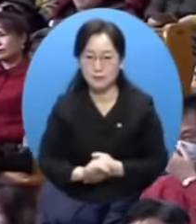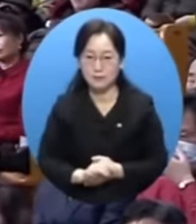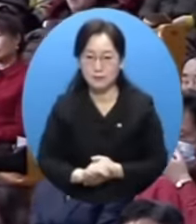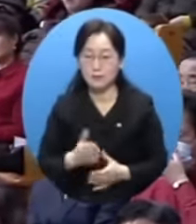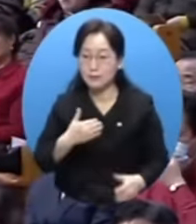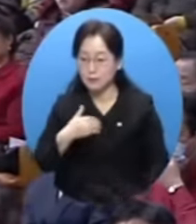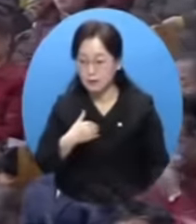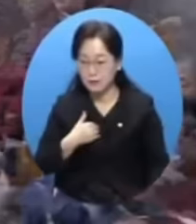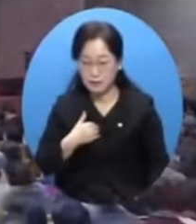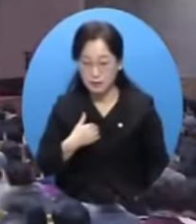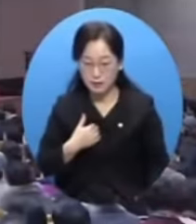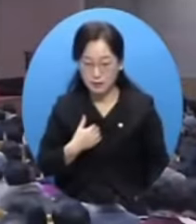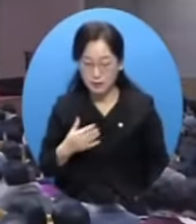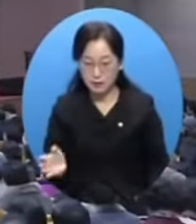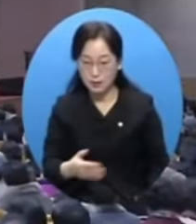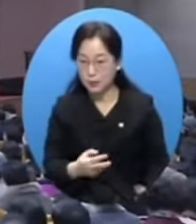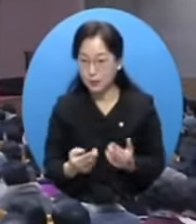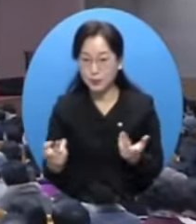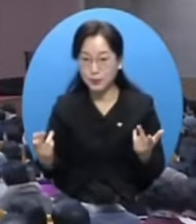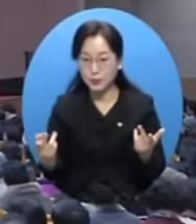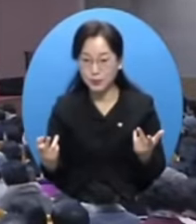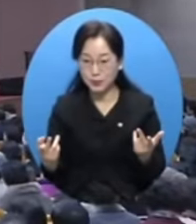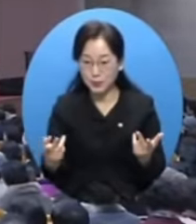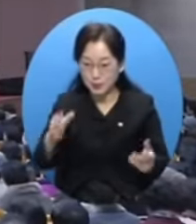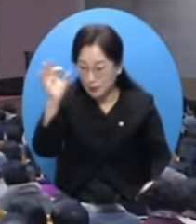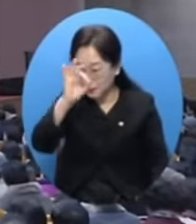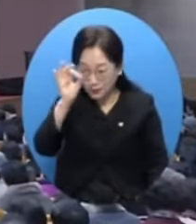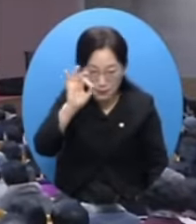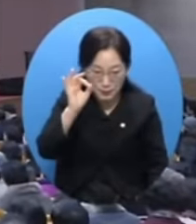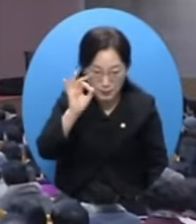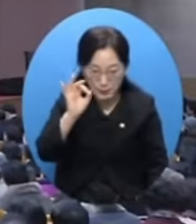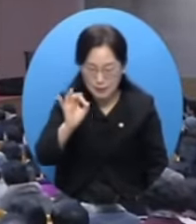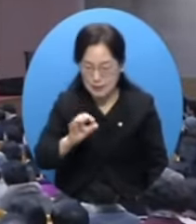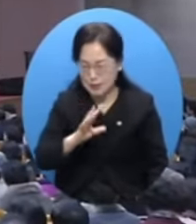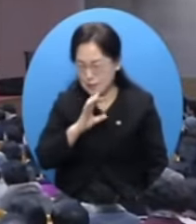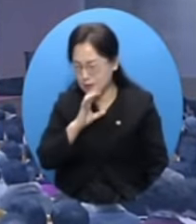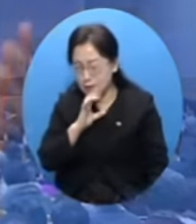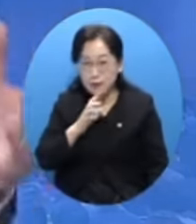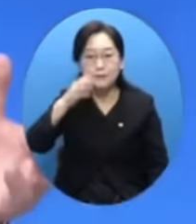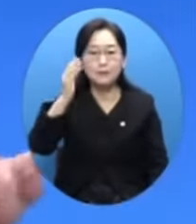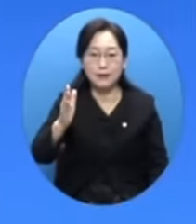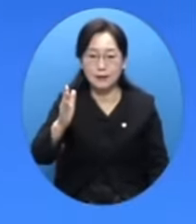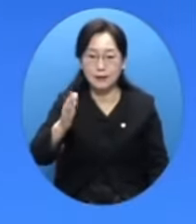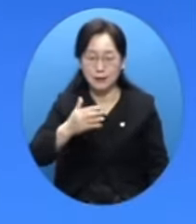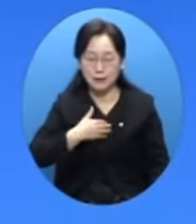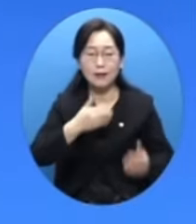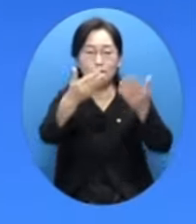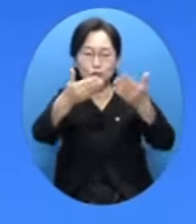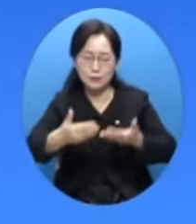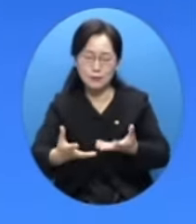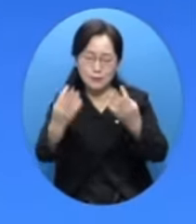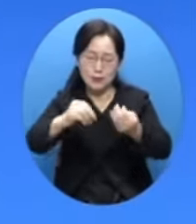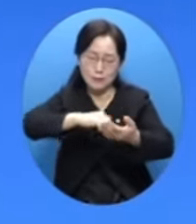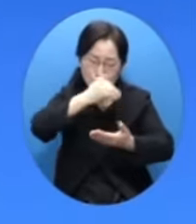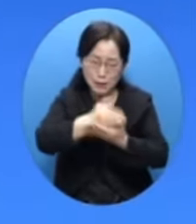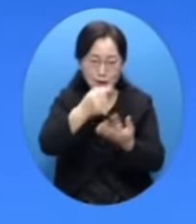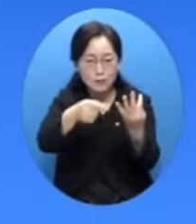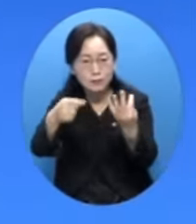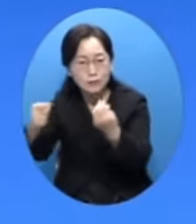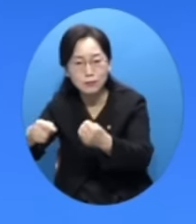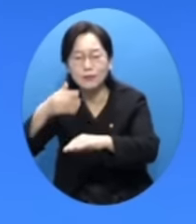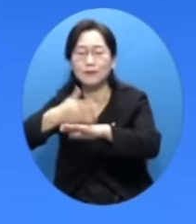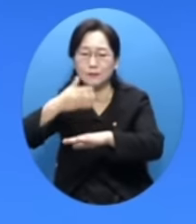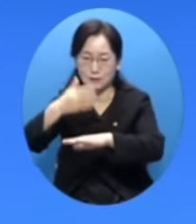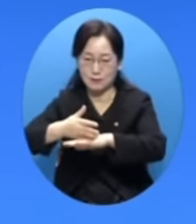내게 없는 것을 찾아서 원망 불평할 것이 아니라 내게 주신 그 많은 것들에 대해서